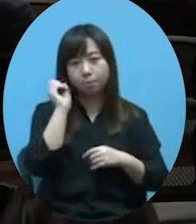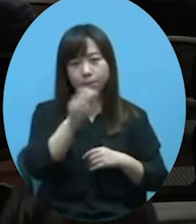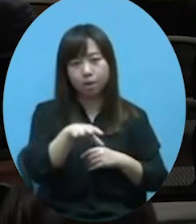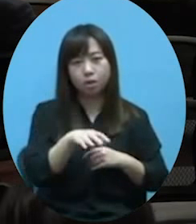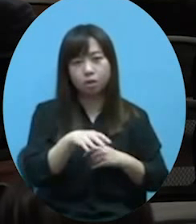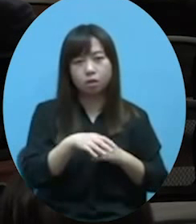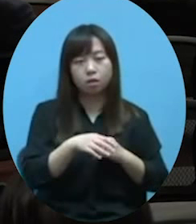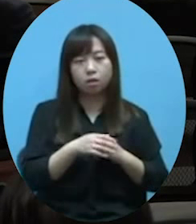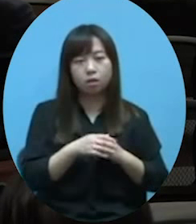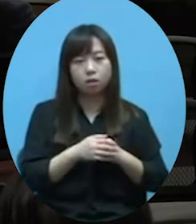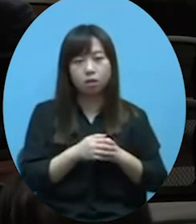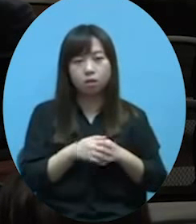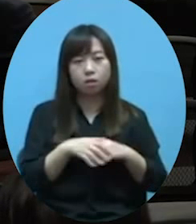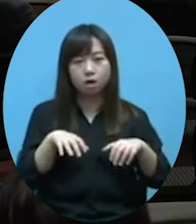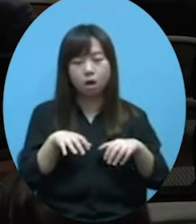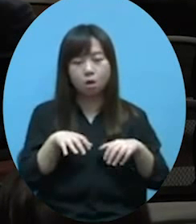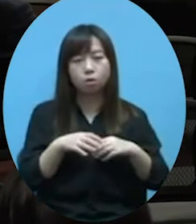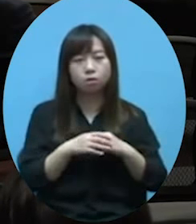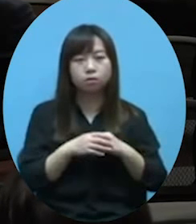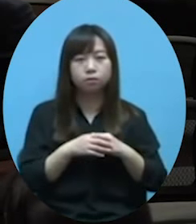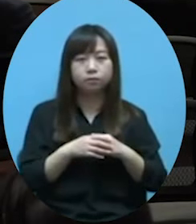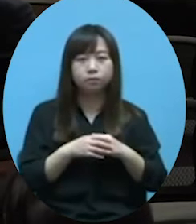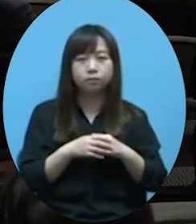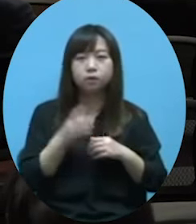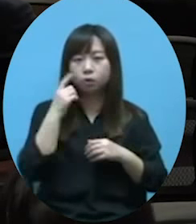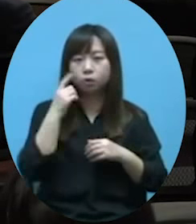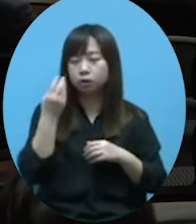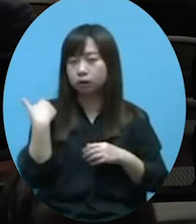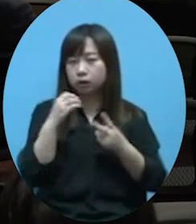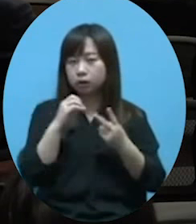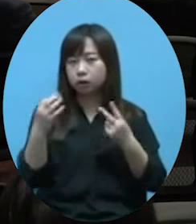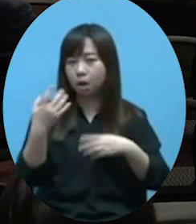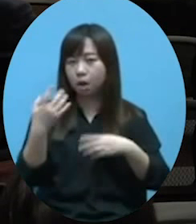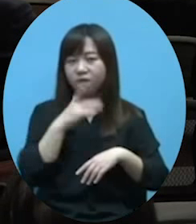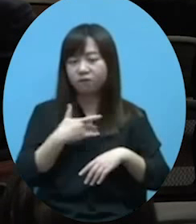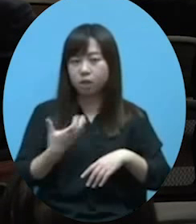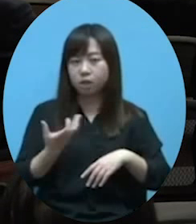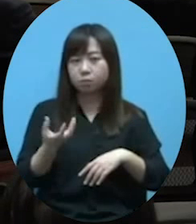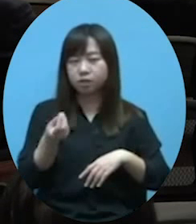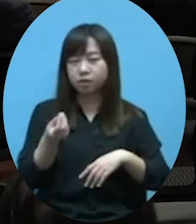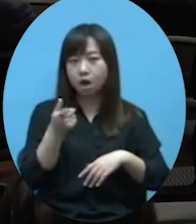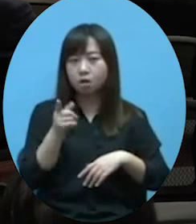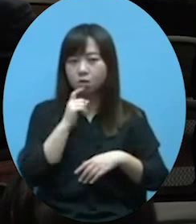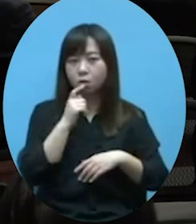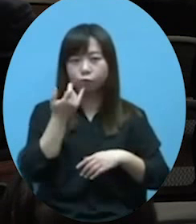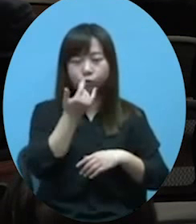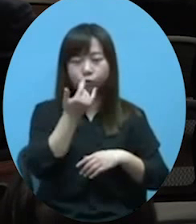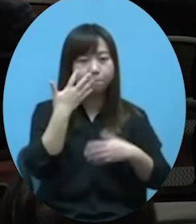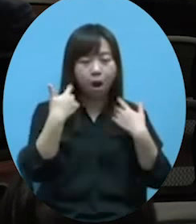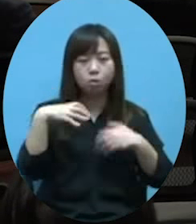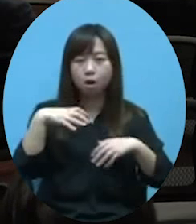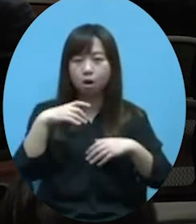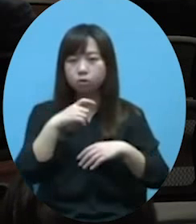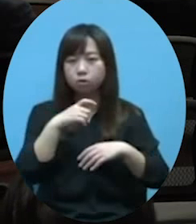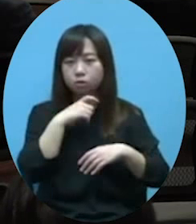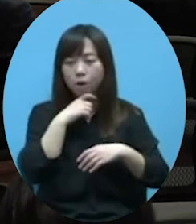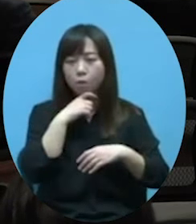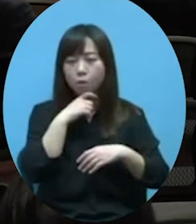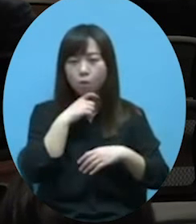關於狗仔那方面其實都知道沙士那時候都有一些貓狗有輕微感染的